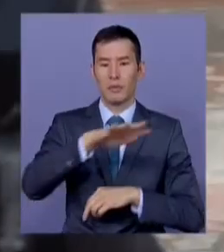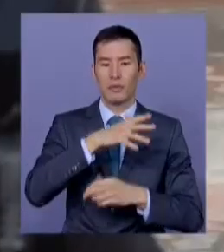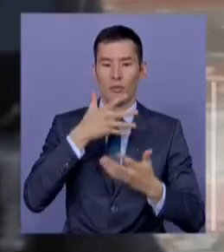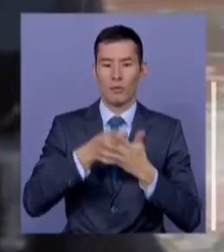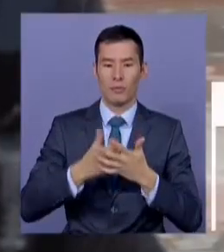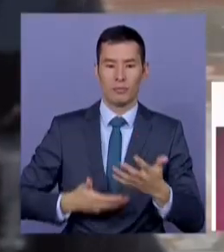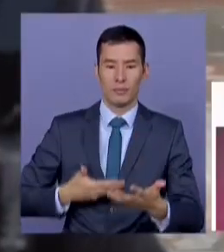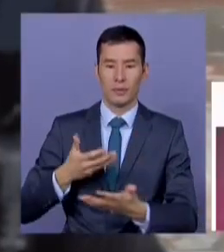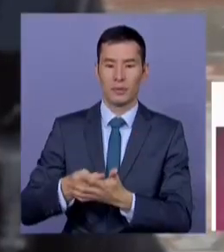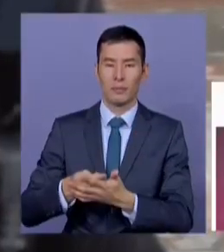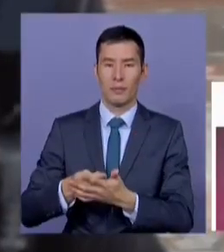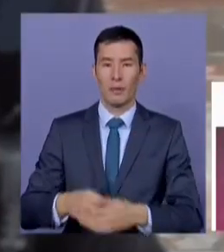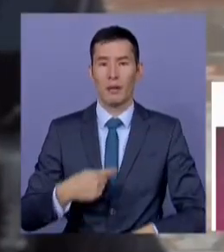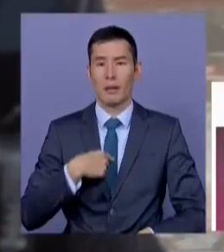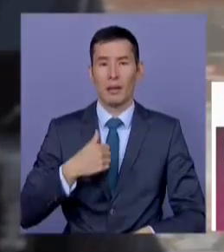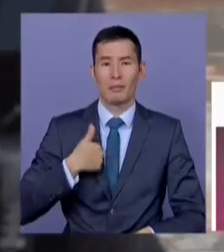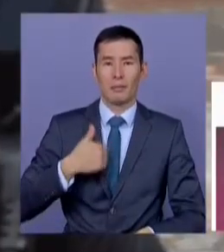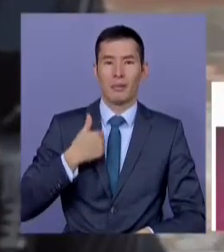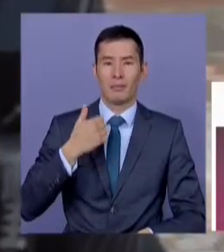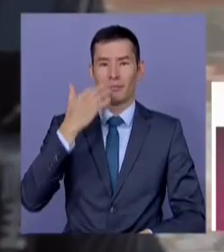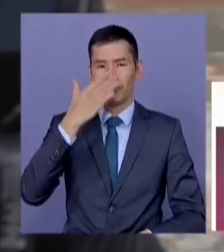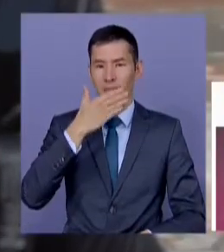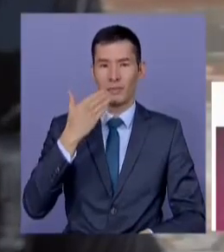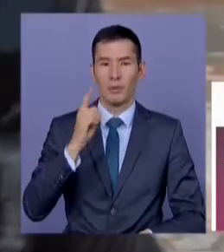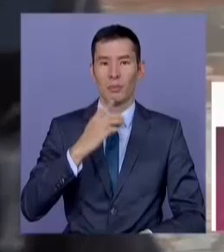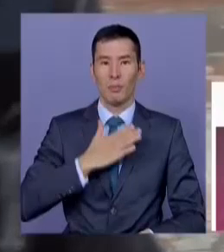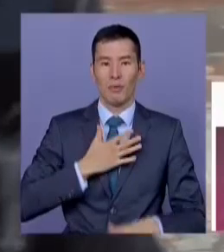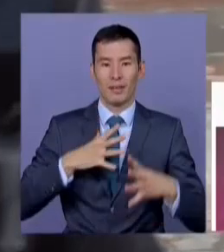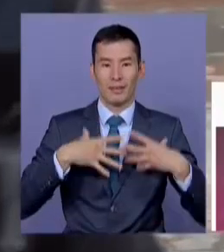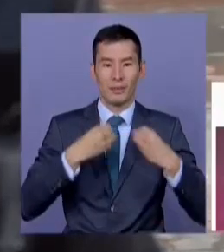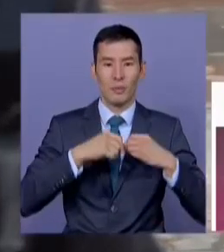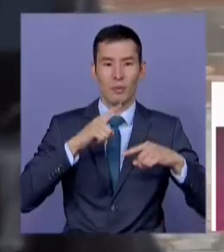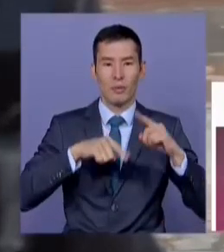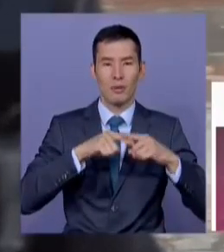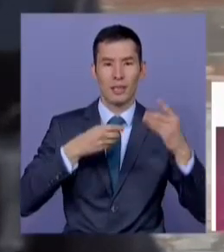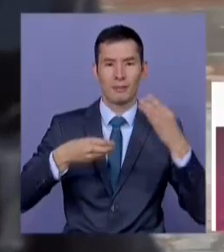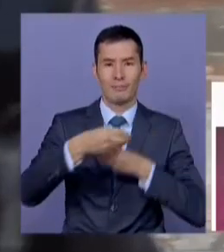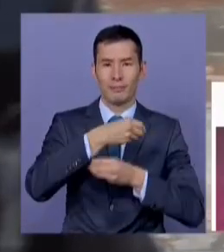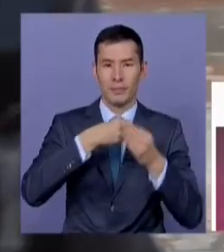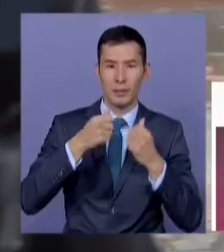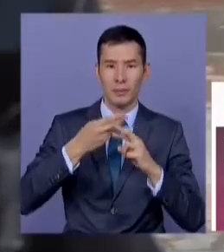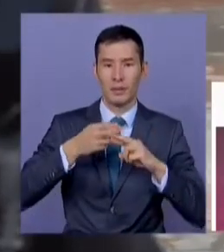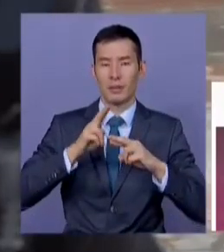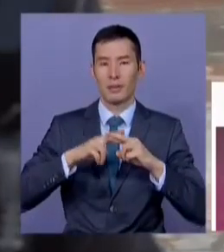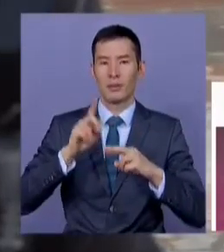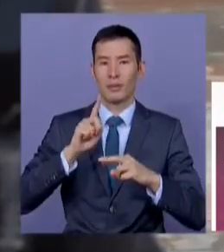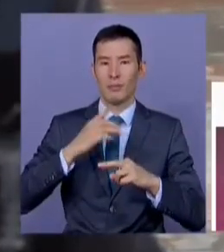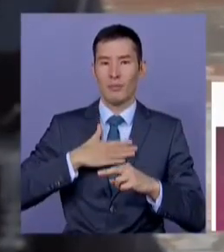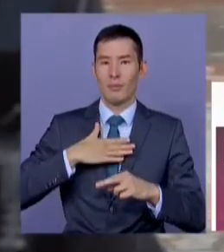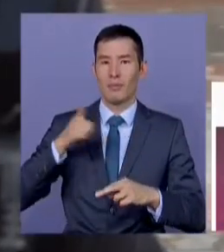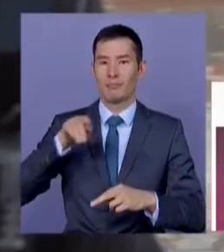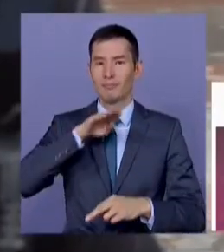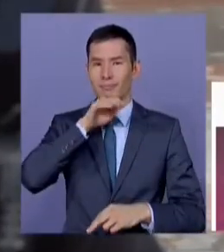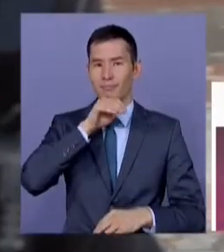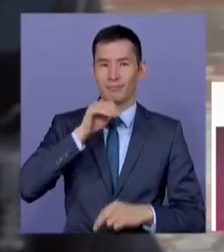бұл мақтанатын ештеңке емес. Бұл өзіміз отбасымыздан халқыма, еліме, жеріме, туған жеріме